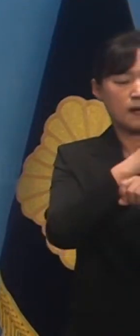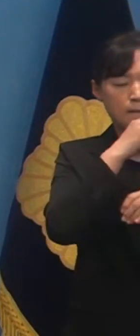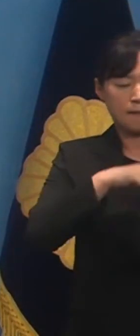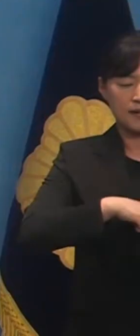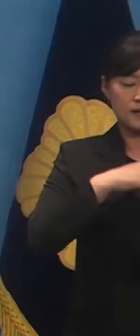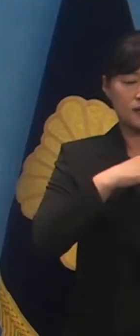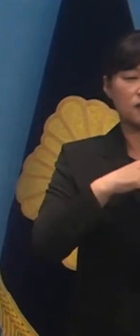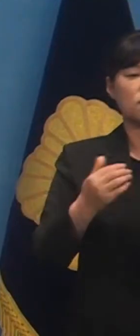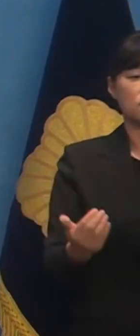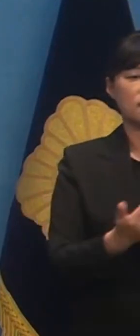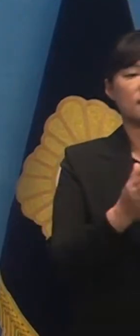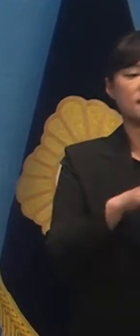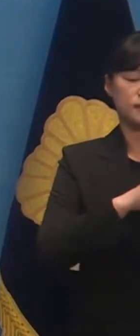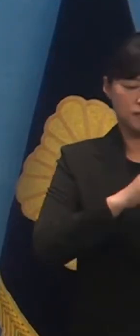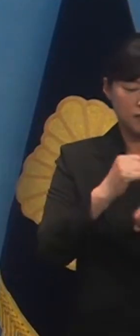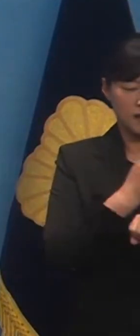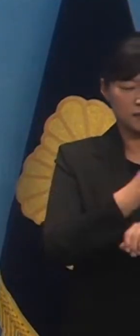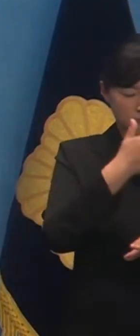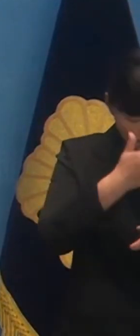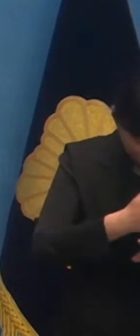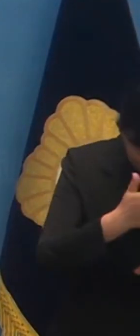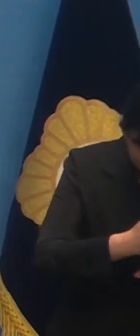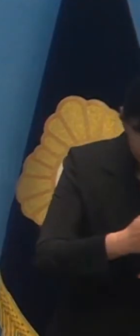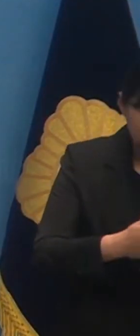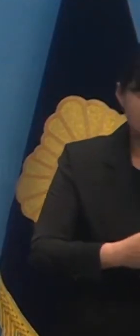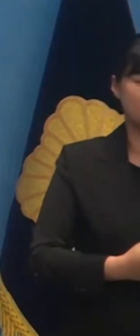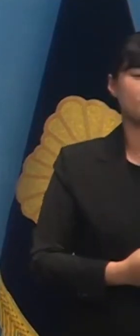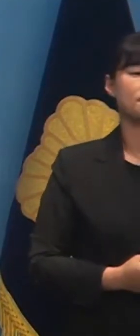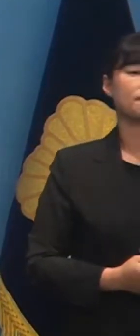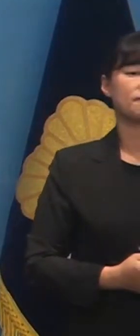때까지 행동하겠습니다. 감사합니다.